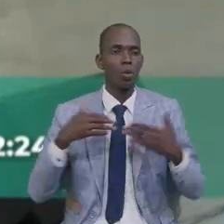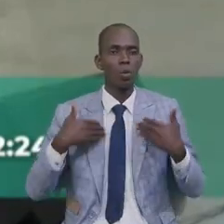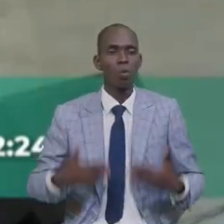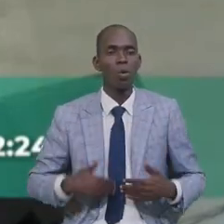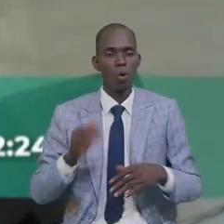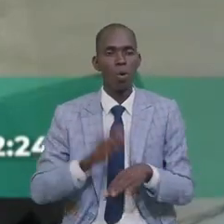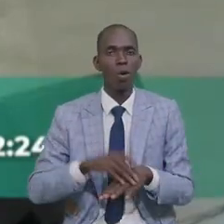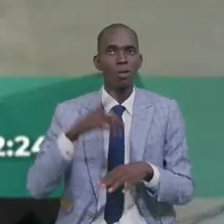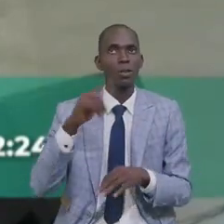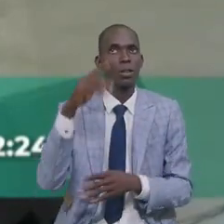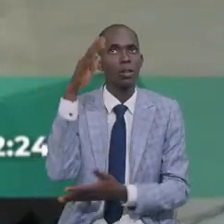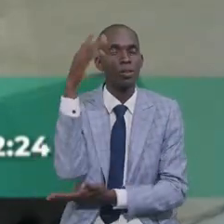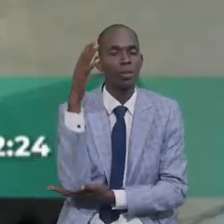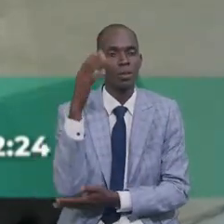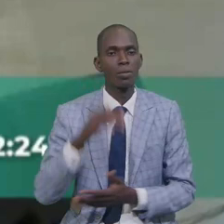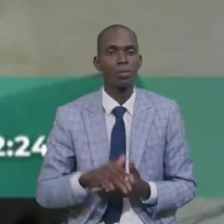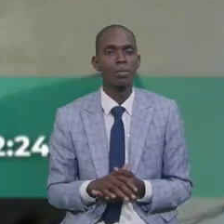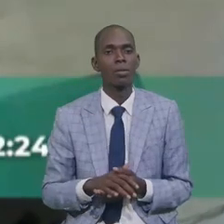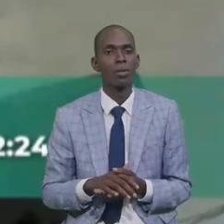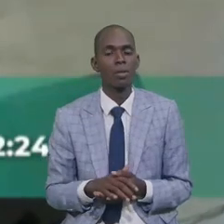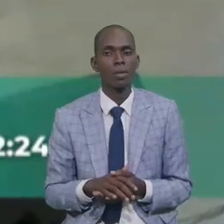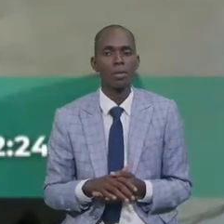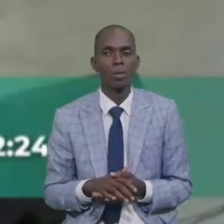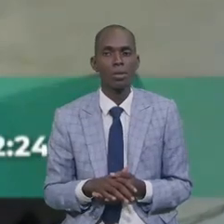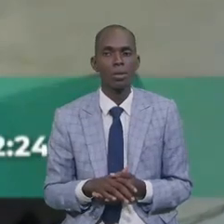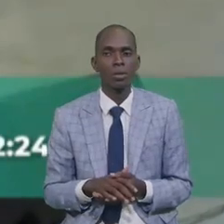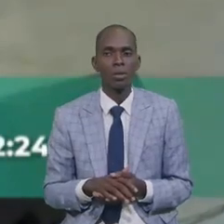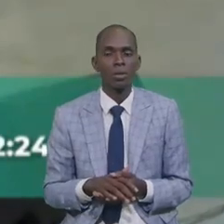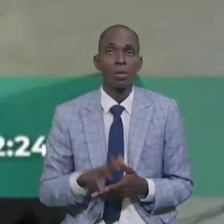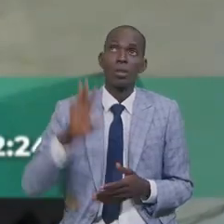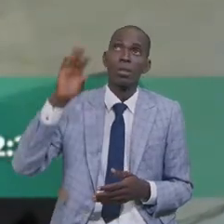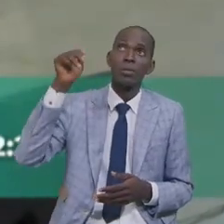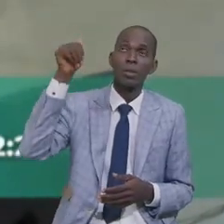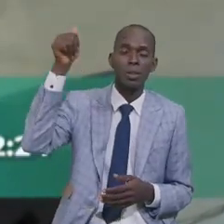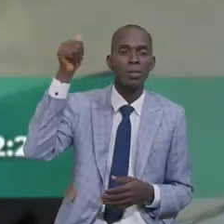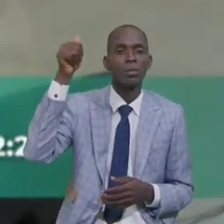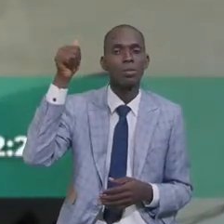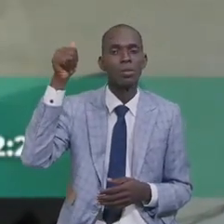Lui qui a porté lui-même nos péchés en son corps sur le bois.